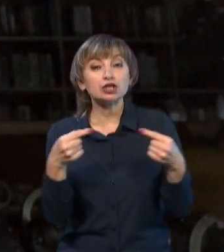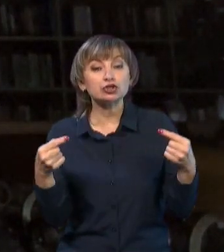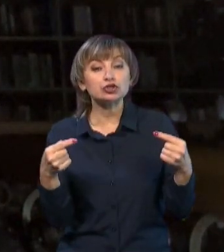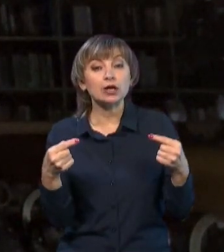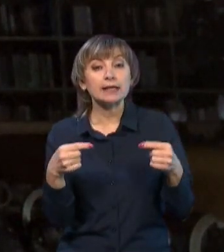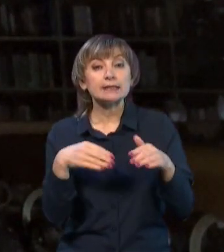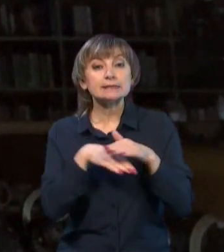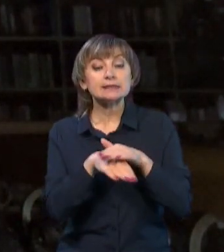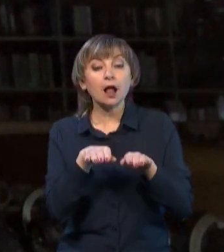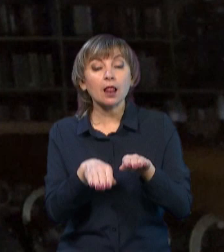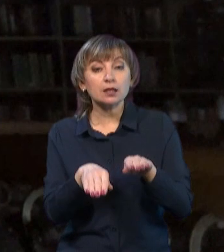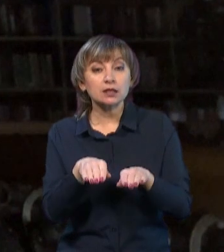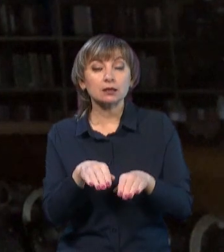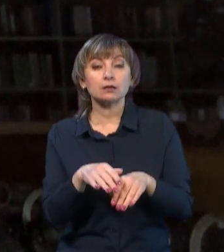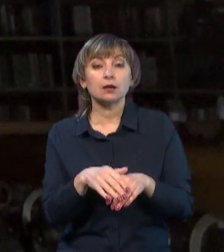якісь склади,